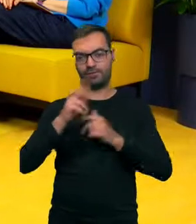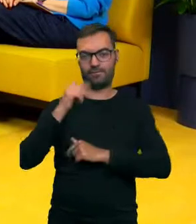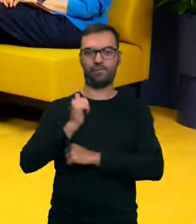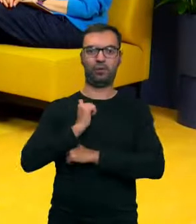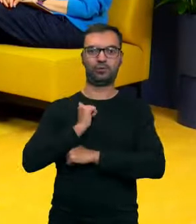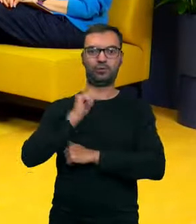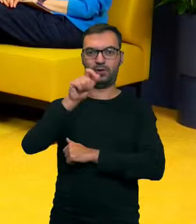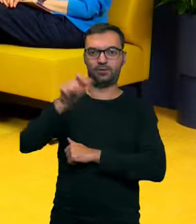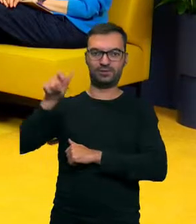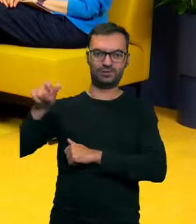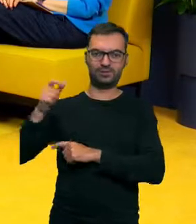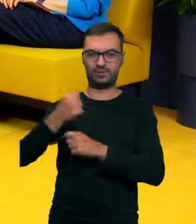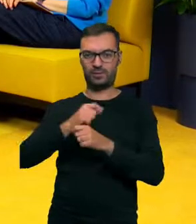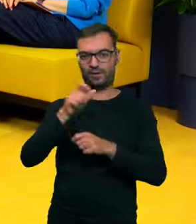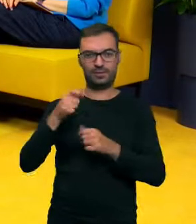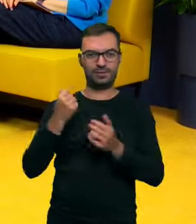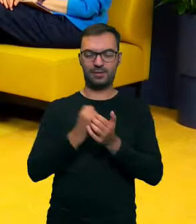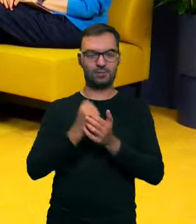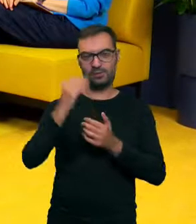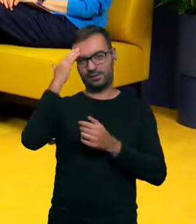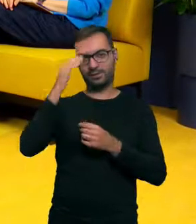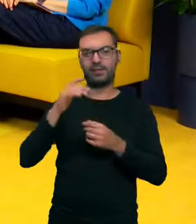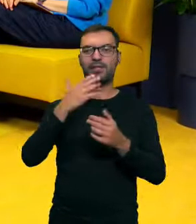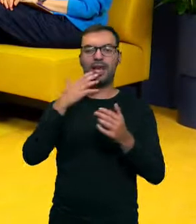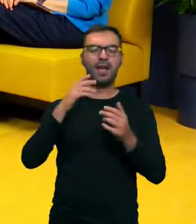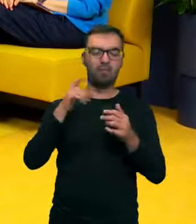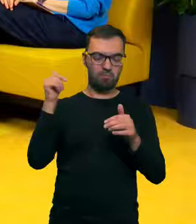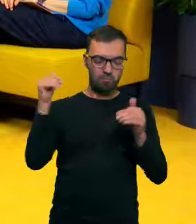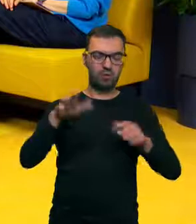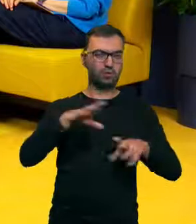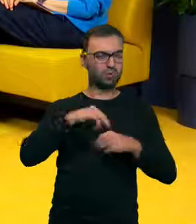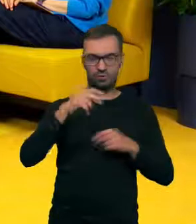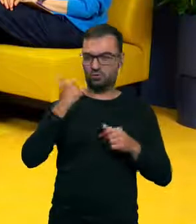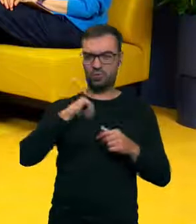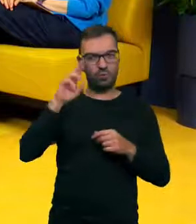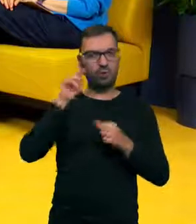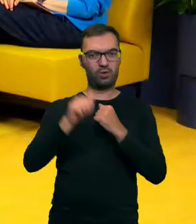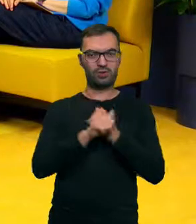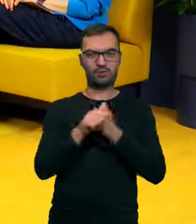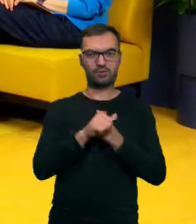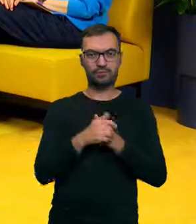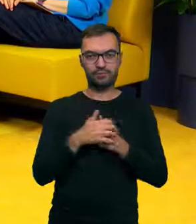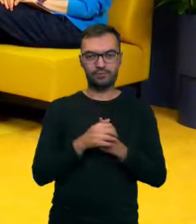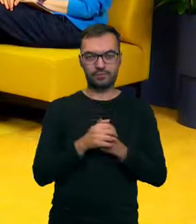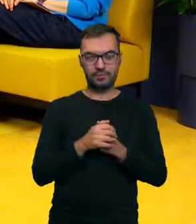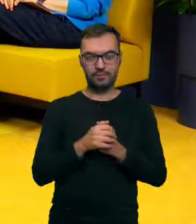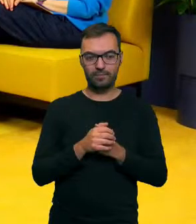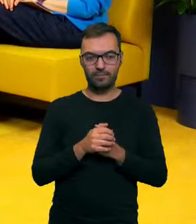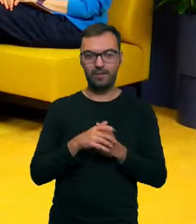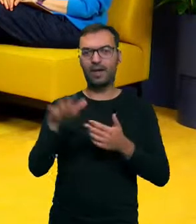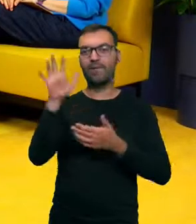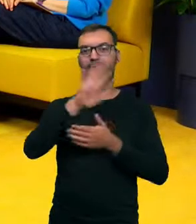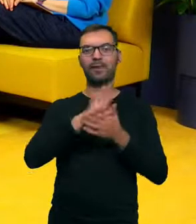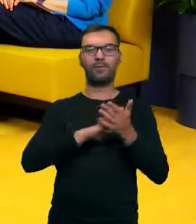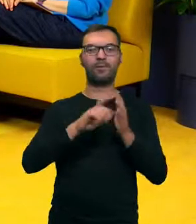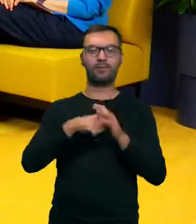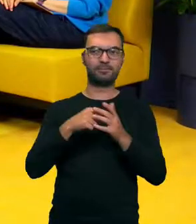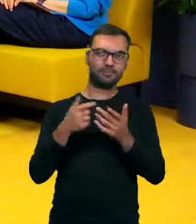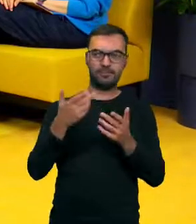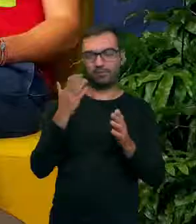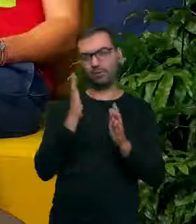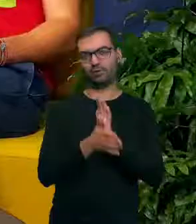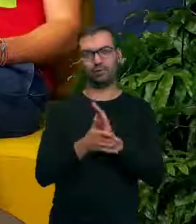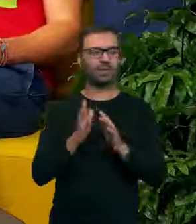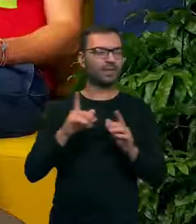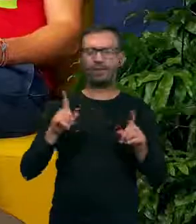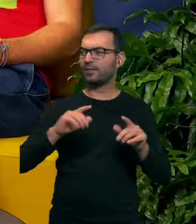wojskowy danych postaci, żeby zrozumieć, o co chodzi. A w sumie intryga w filmie jest dosyć tak naprawdę prosta. Jest tak.